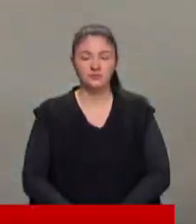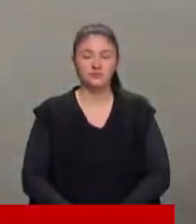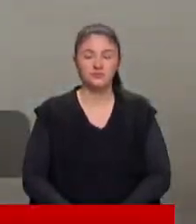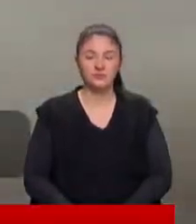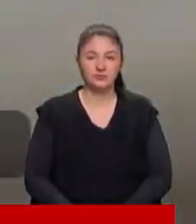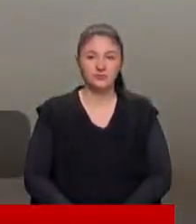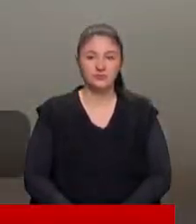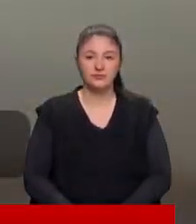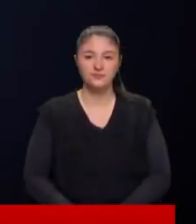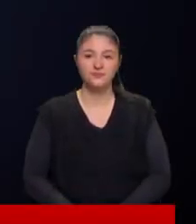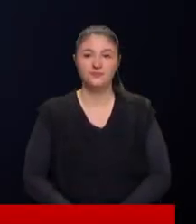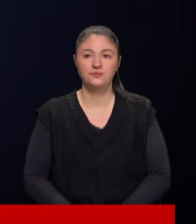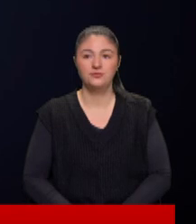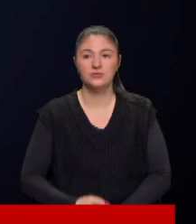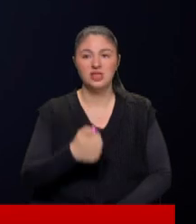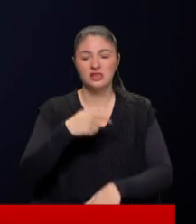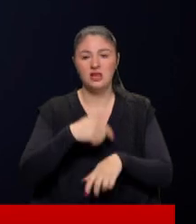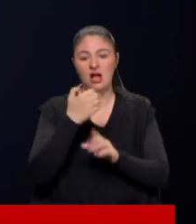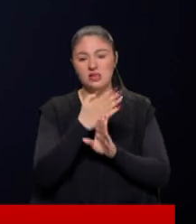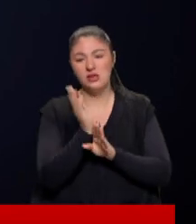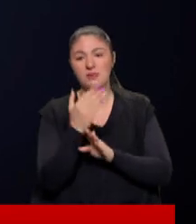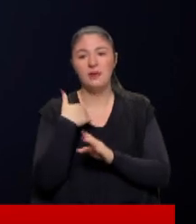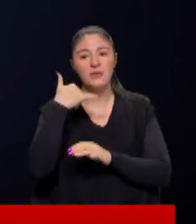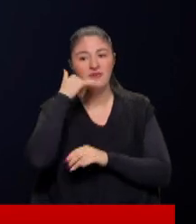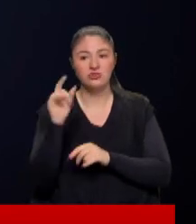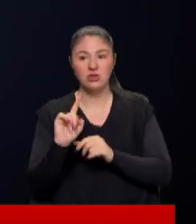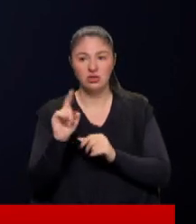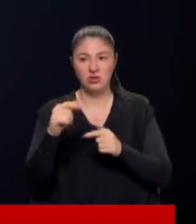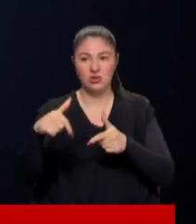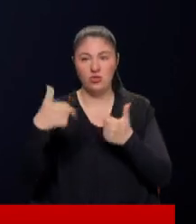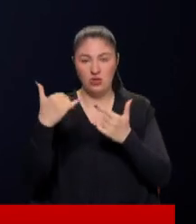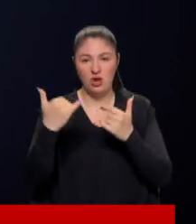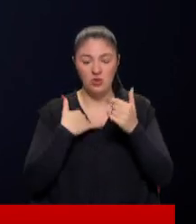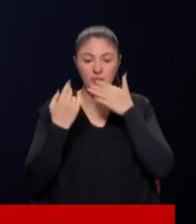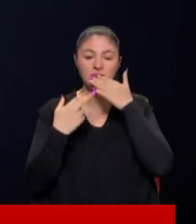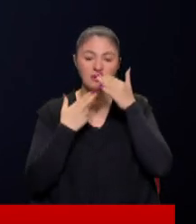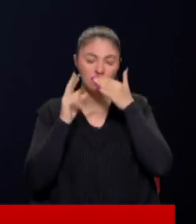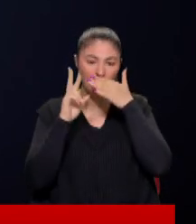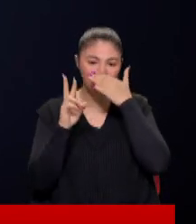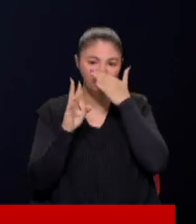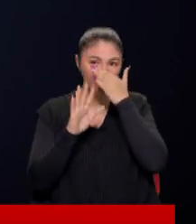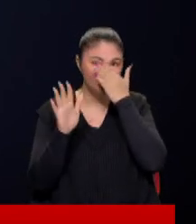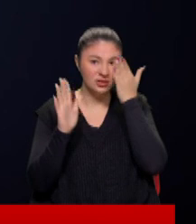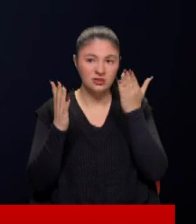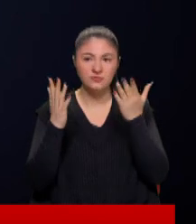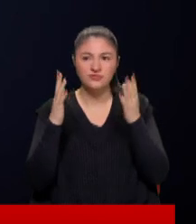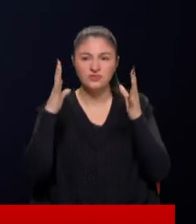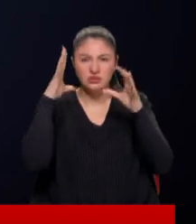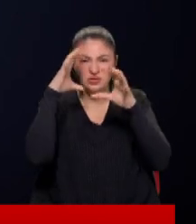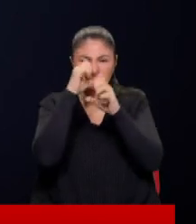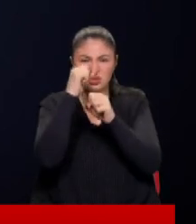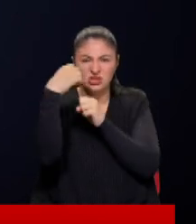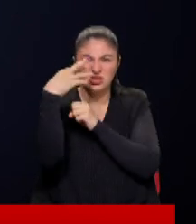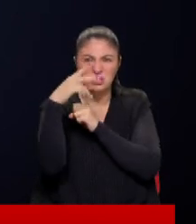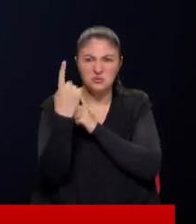Aman yarabbim, aman aman yarabbim, aman. 6'ya doğru benim telefonum çaldı. Görüntülü arıyor. Bir kadın gördüm, böyle loş bir